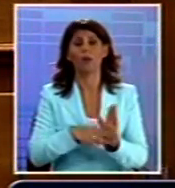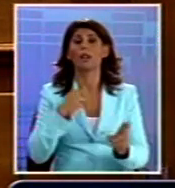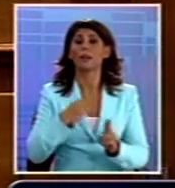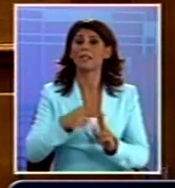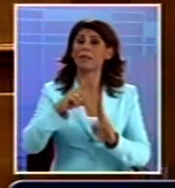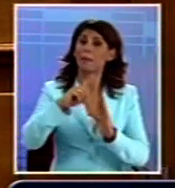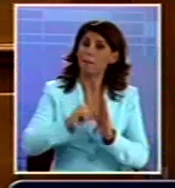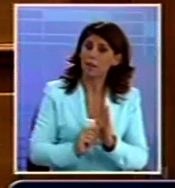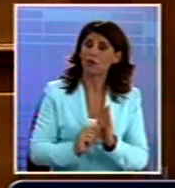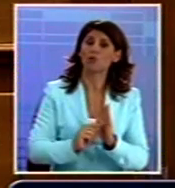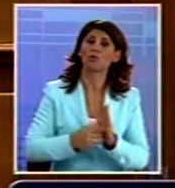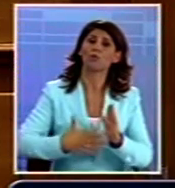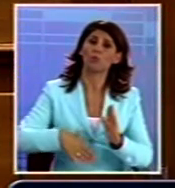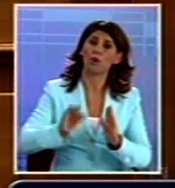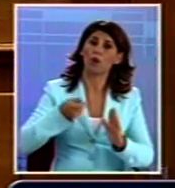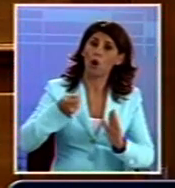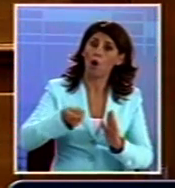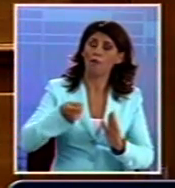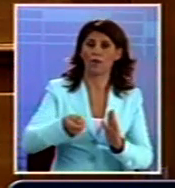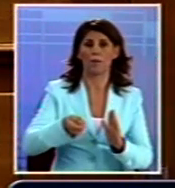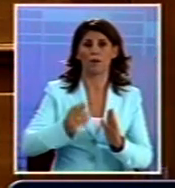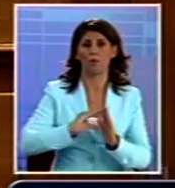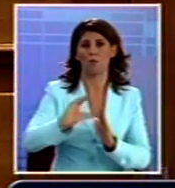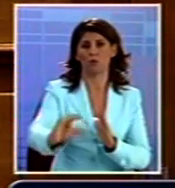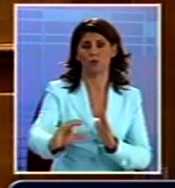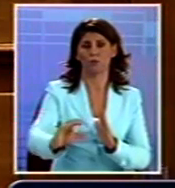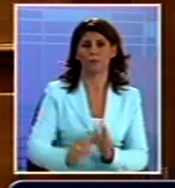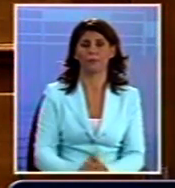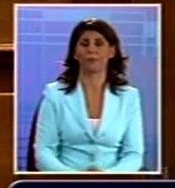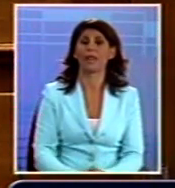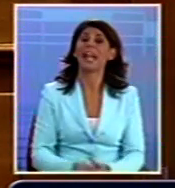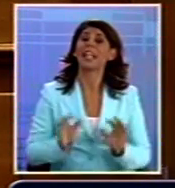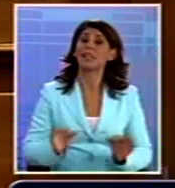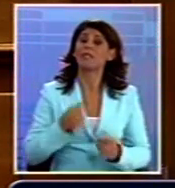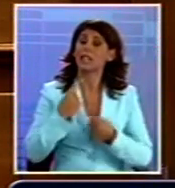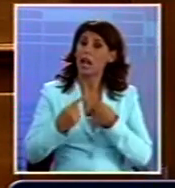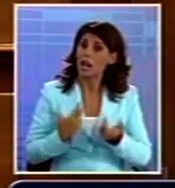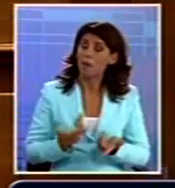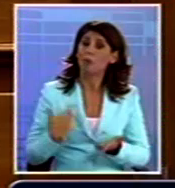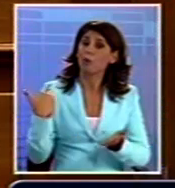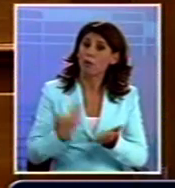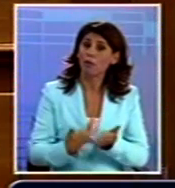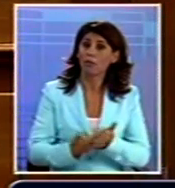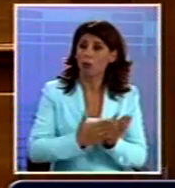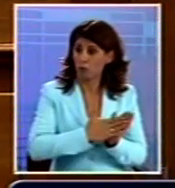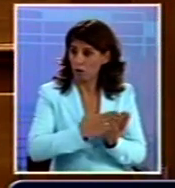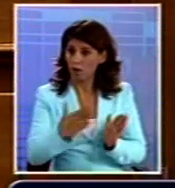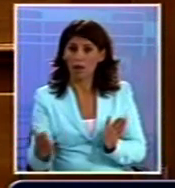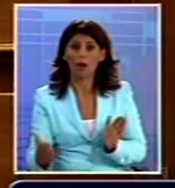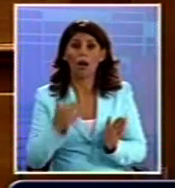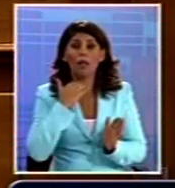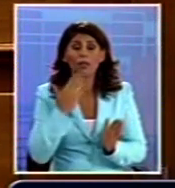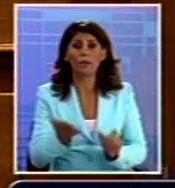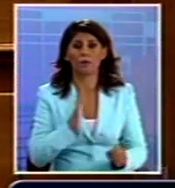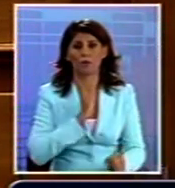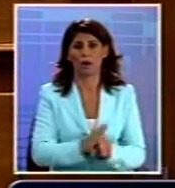σημαντική μείωση του αρχικώς οφειλωμένου ποσού. Και φυσικά μιλάμε για όσους αποδεδειγμένα εδώ και καιρό δεν μπορούν